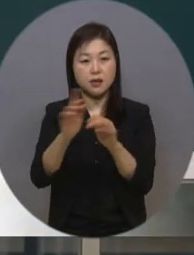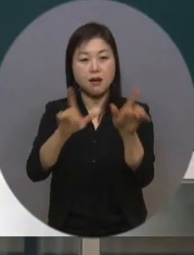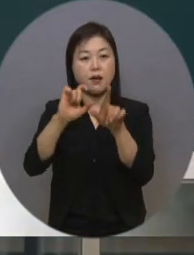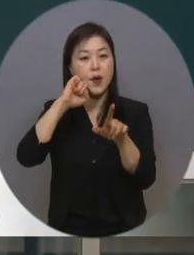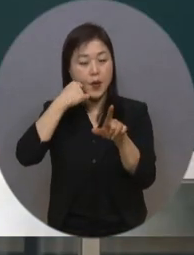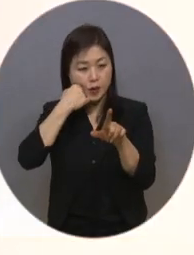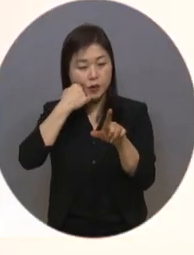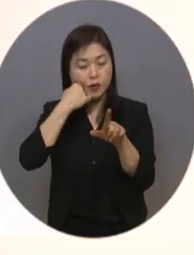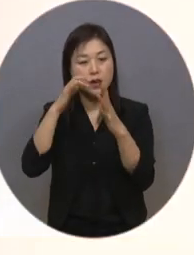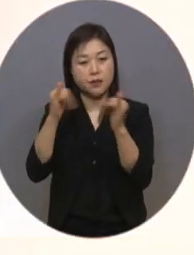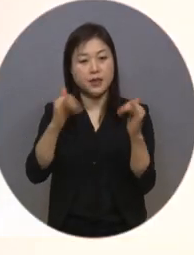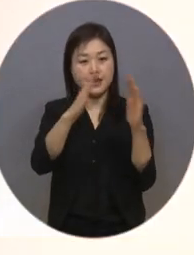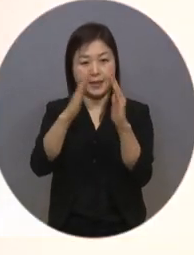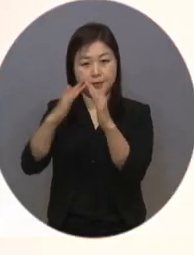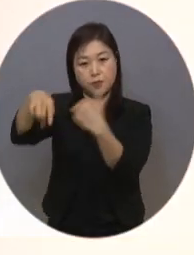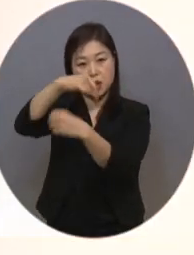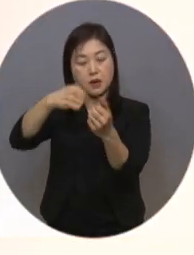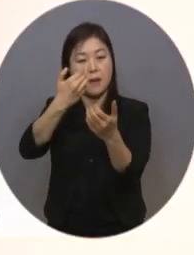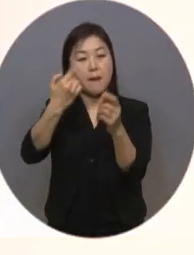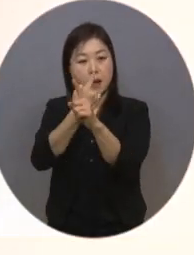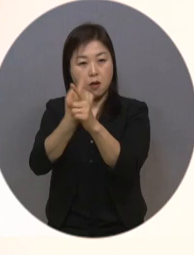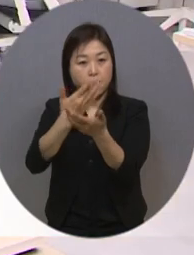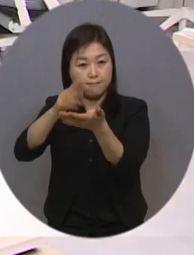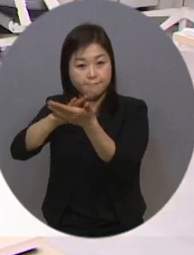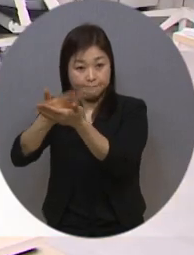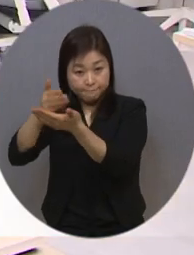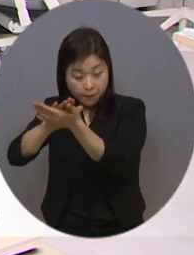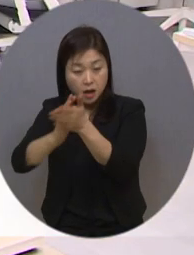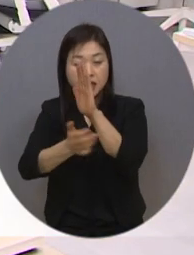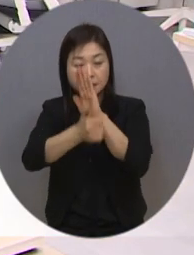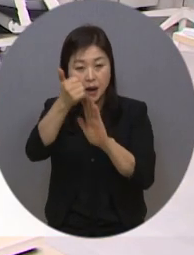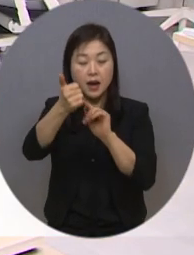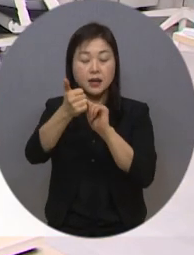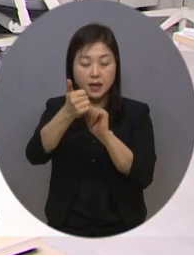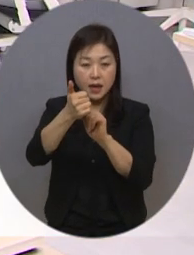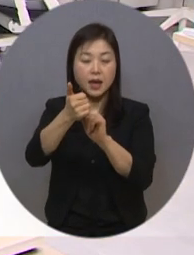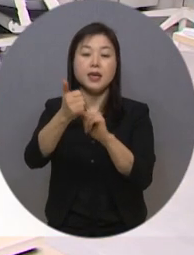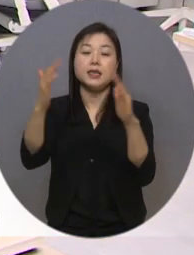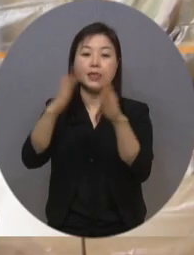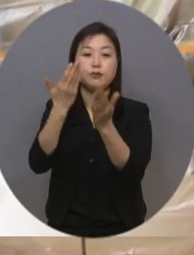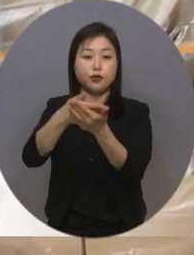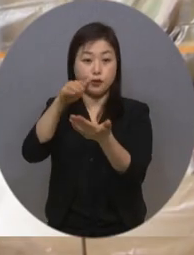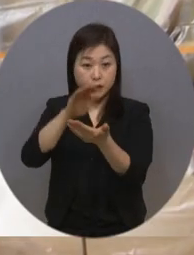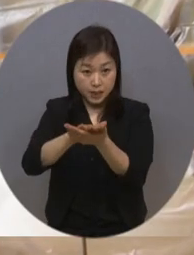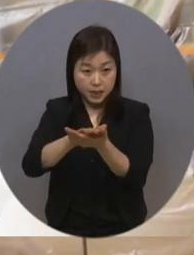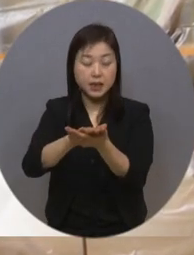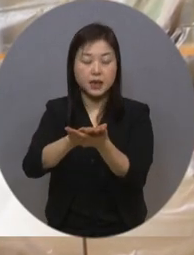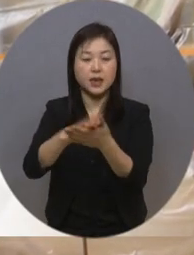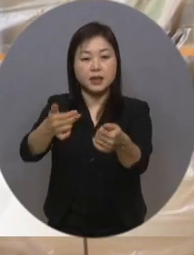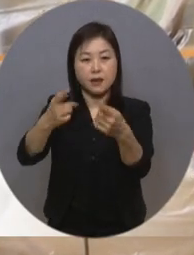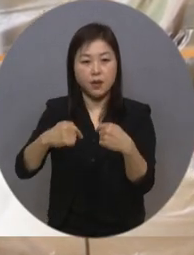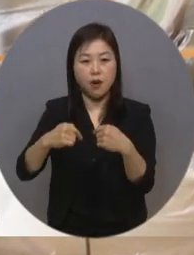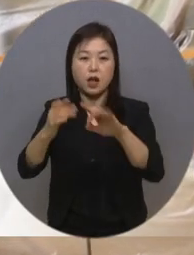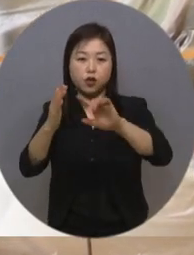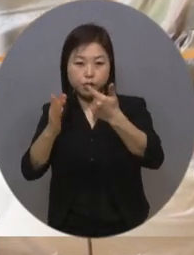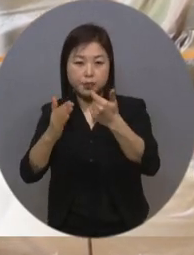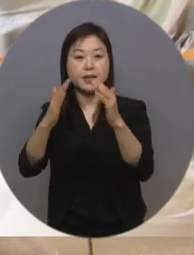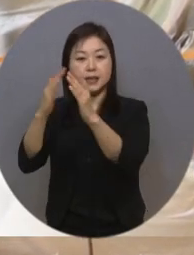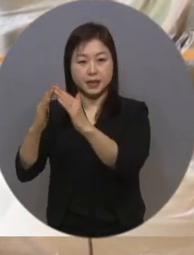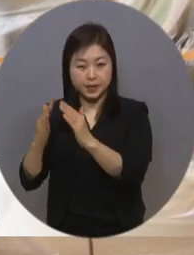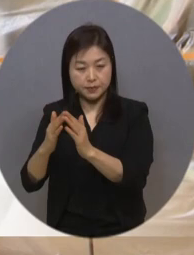주거 환경을 개선하는 희망의 집수리 사업에 참여할 600가구를 모집합니다. 지난 2009년